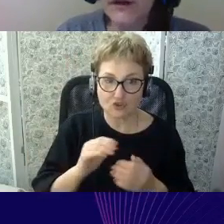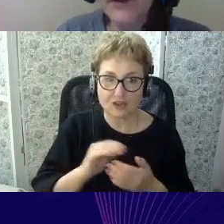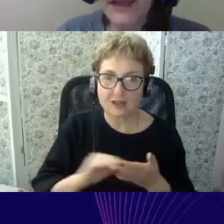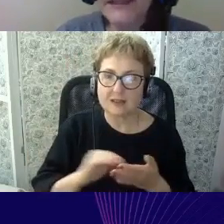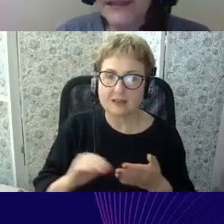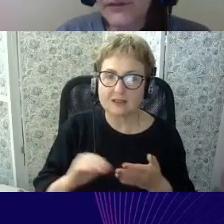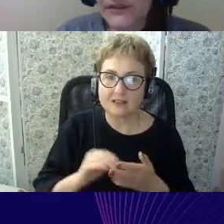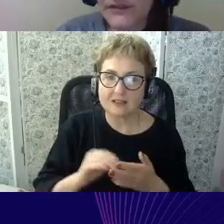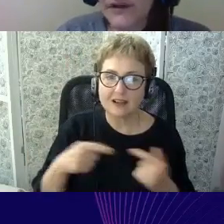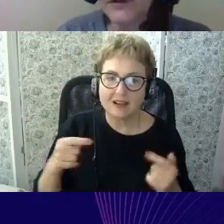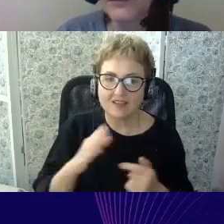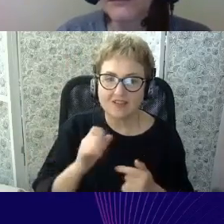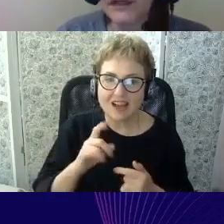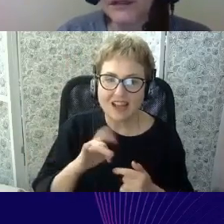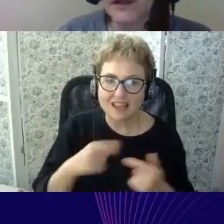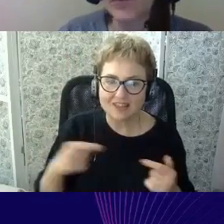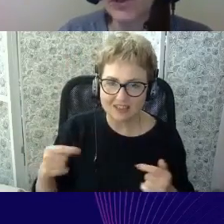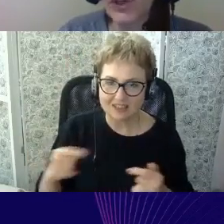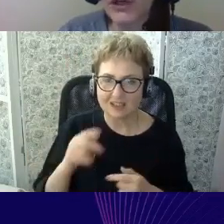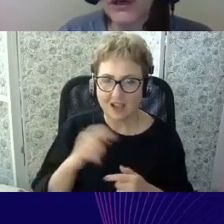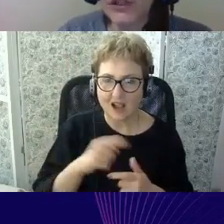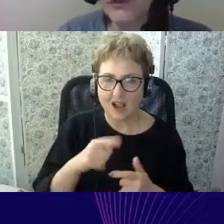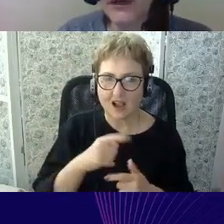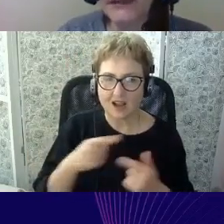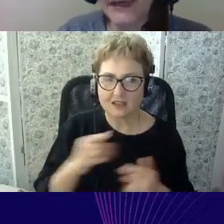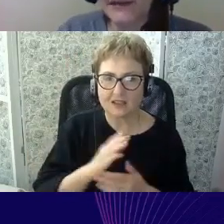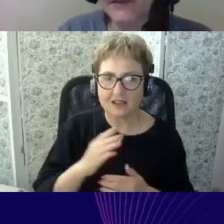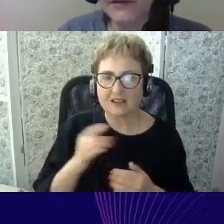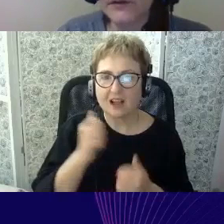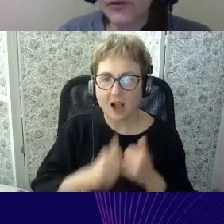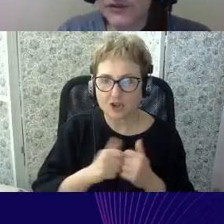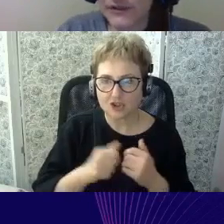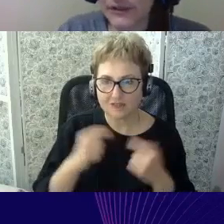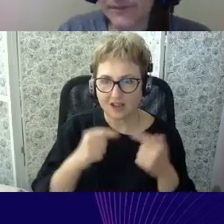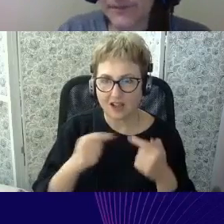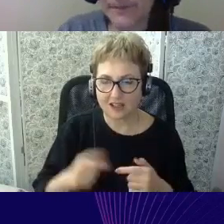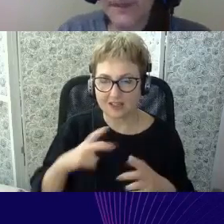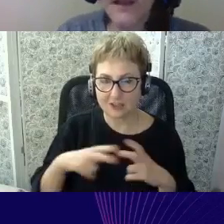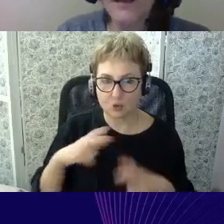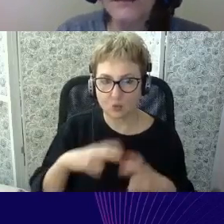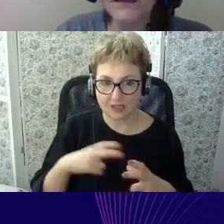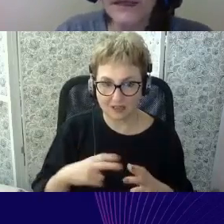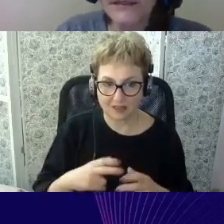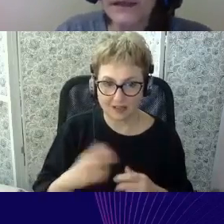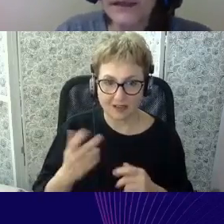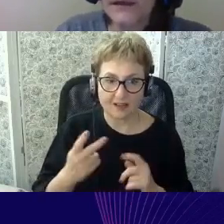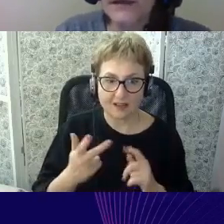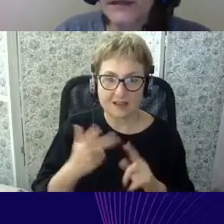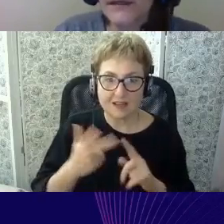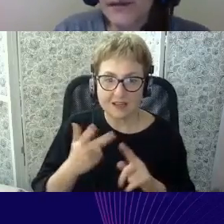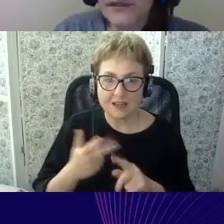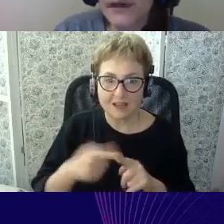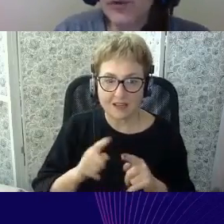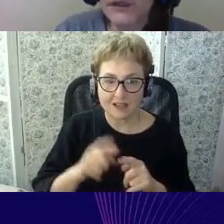содержится вариативность в организации обучения каждого конкретного студента. Третье – это